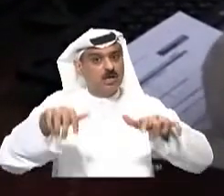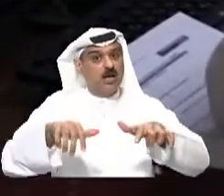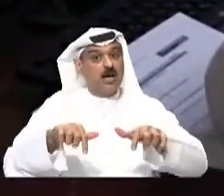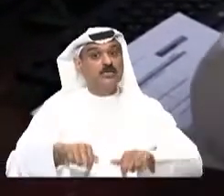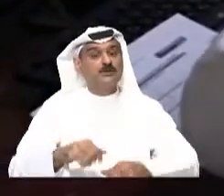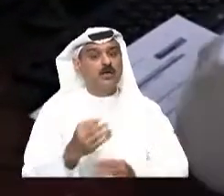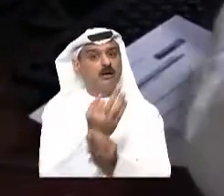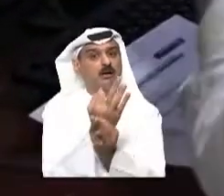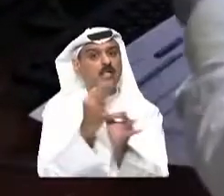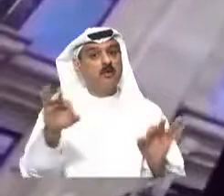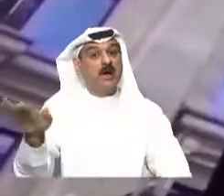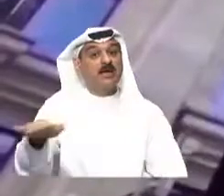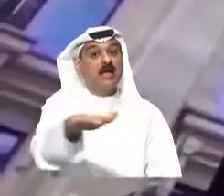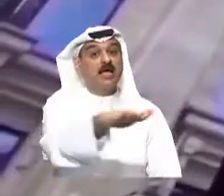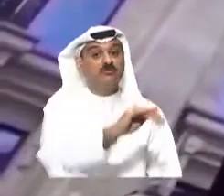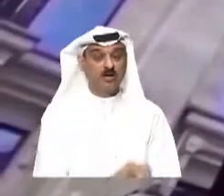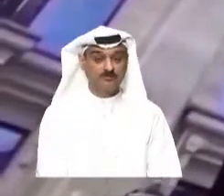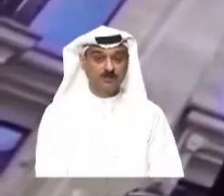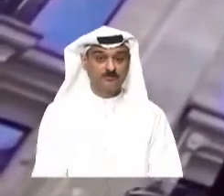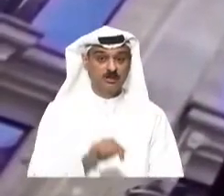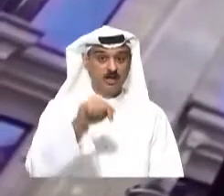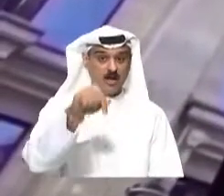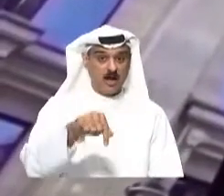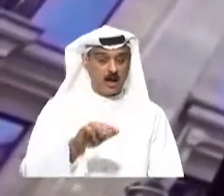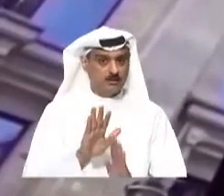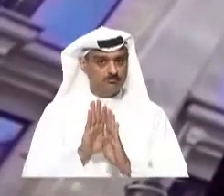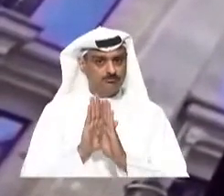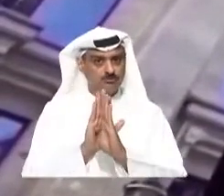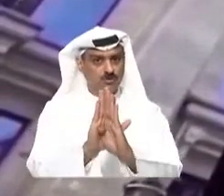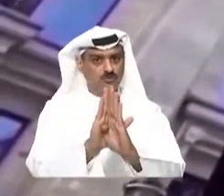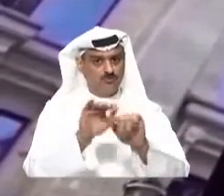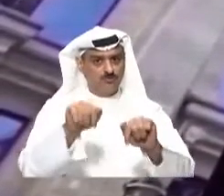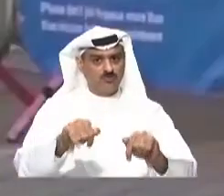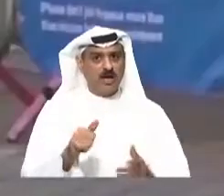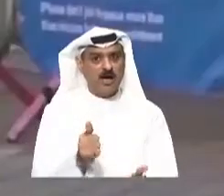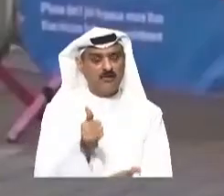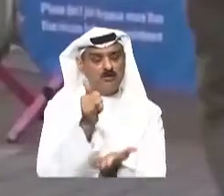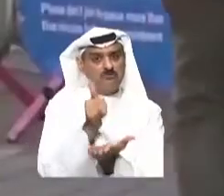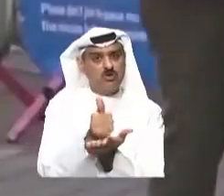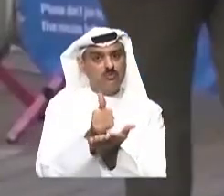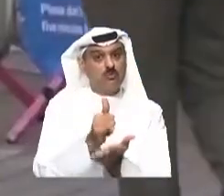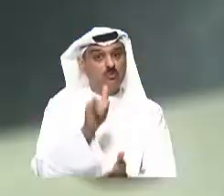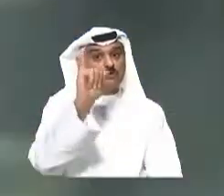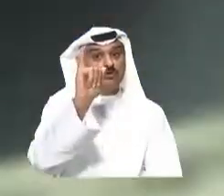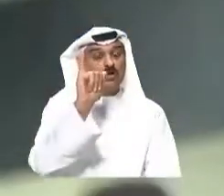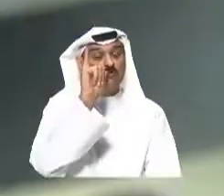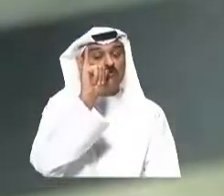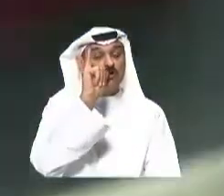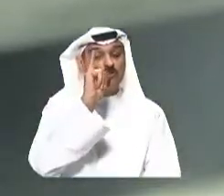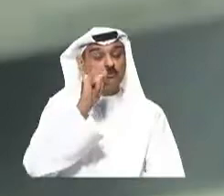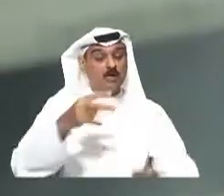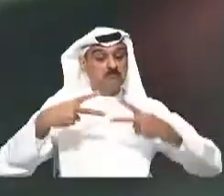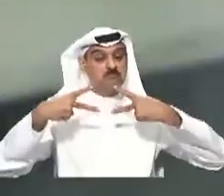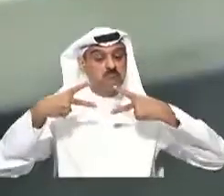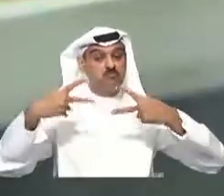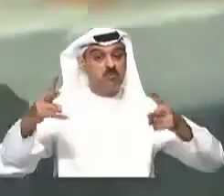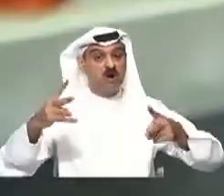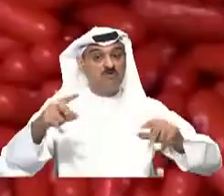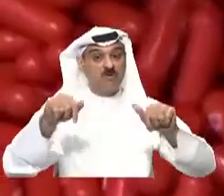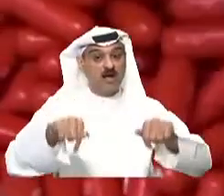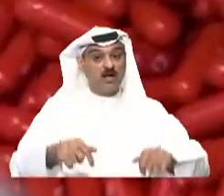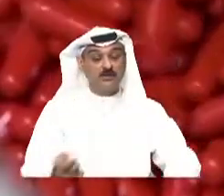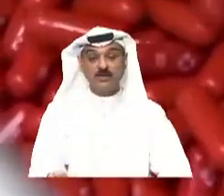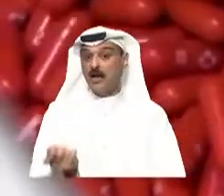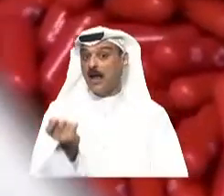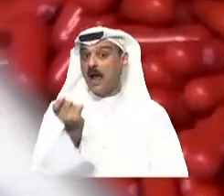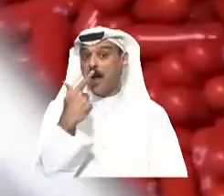لتشمل الأطفال. وبموازاة ذلك، منحت السلطات الصحية في بريطانيا الضوء الأخضر لاستخدام أول حبة